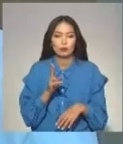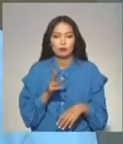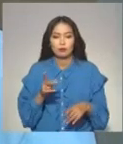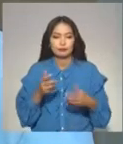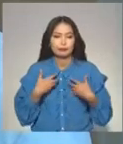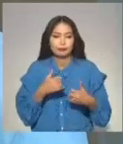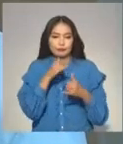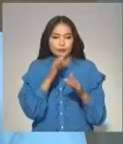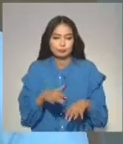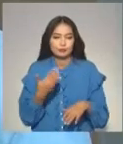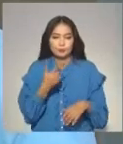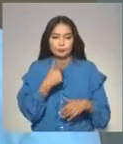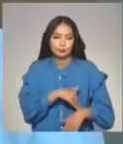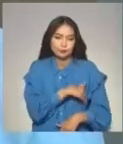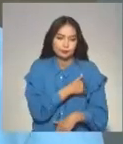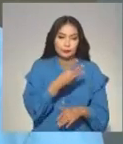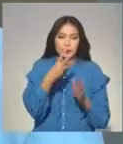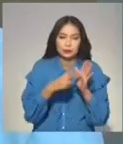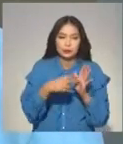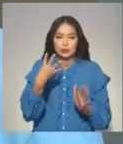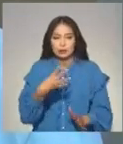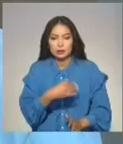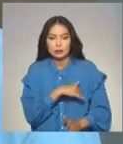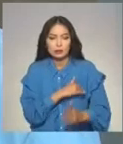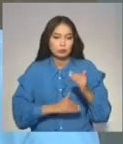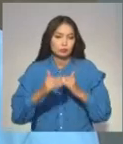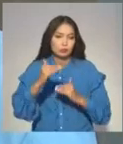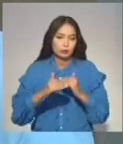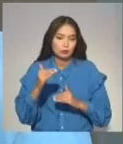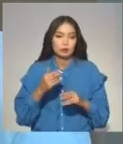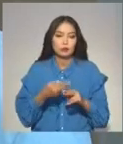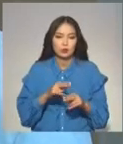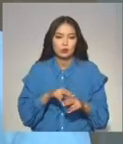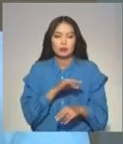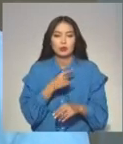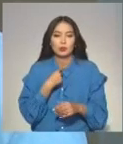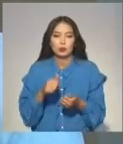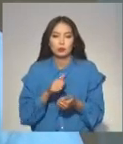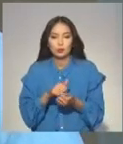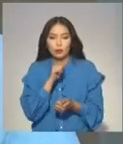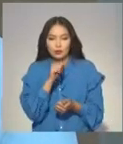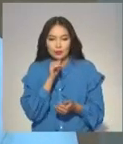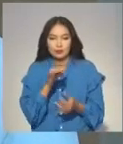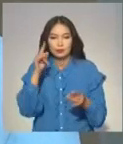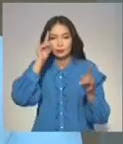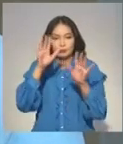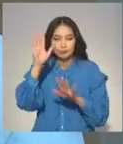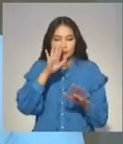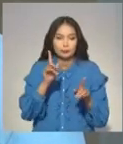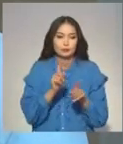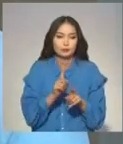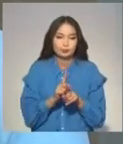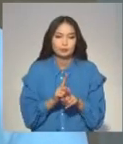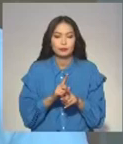негізгі белгілері дене қызуының 38-40 градусқа дейін жоғарылауы, құрғақ жөтел, мұрын бітуі, түшкіру, бастың ауырсынуы,